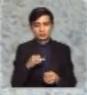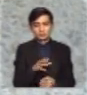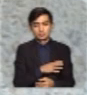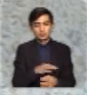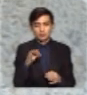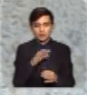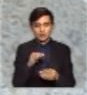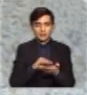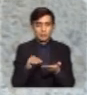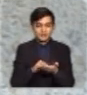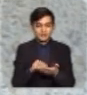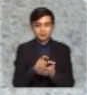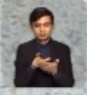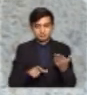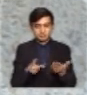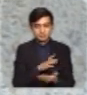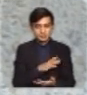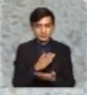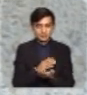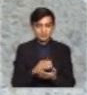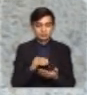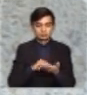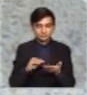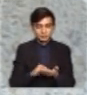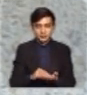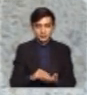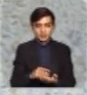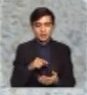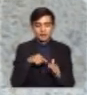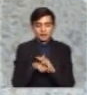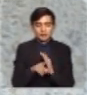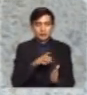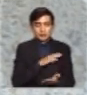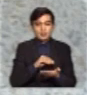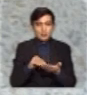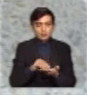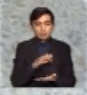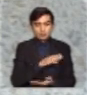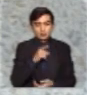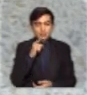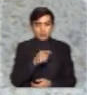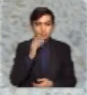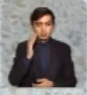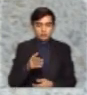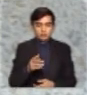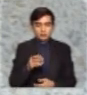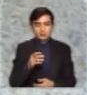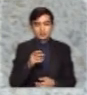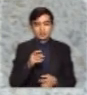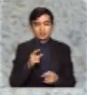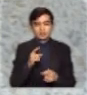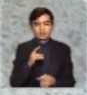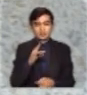приложена пояснительная записка. И в этой пояснительной записке было написано, что там будут